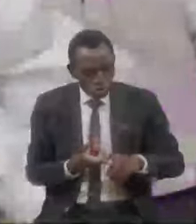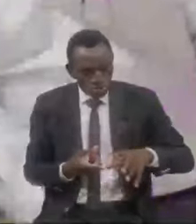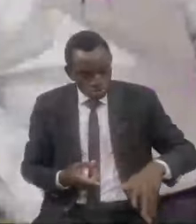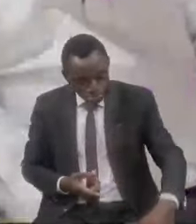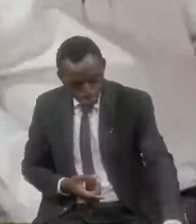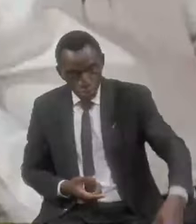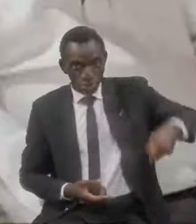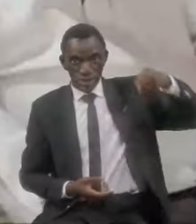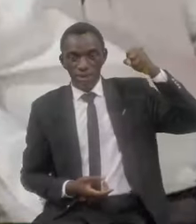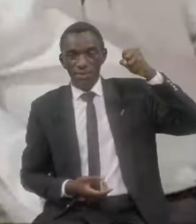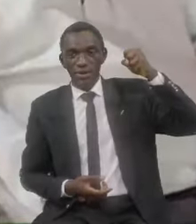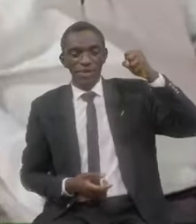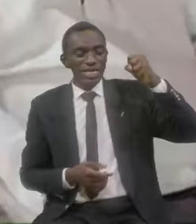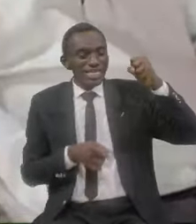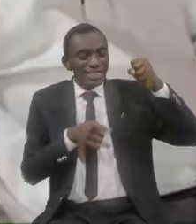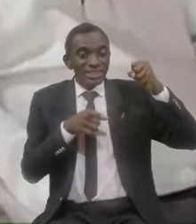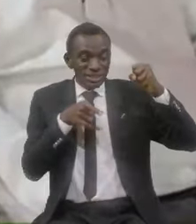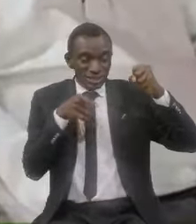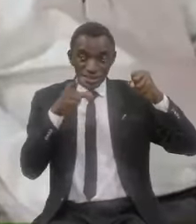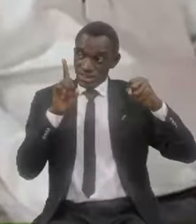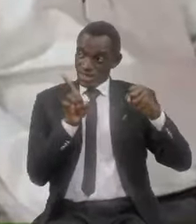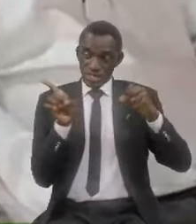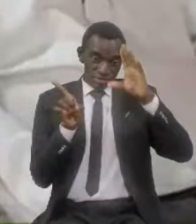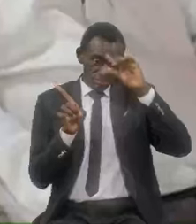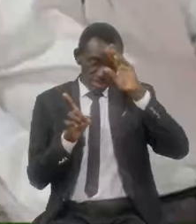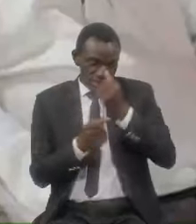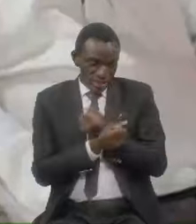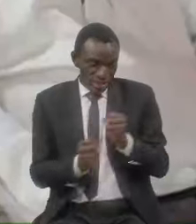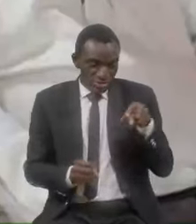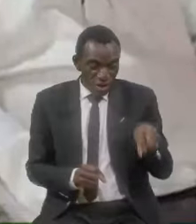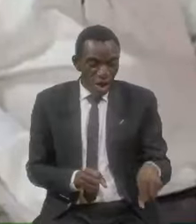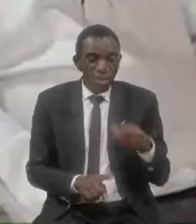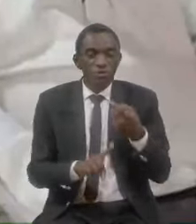Il est sauvé de la mort, de la noyade.